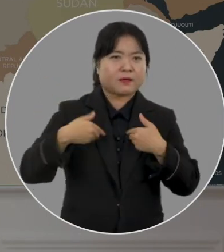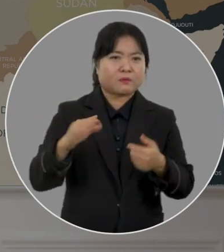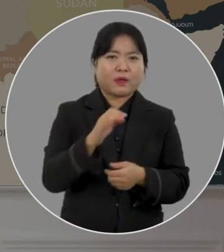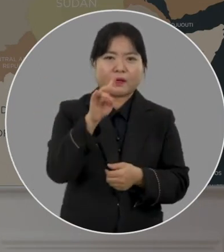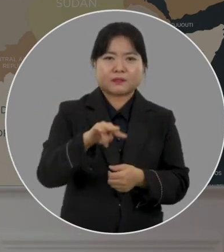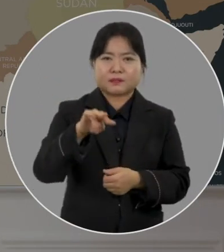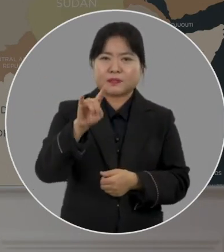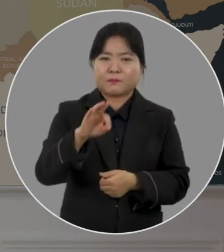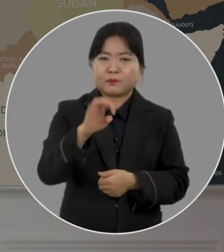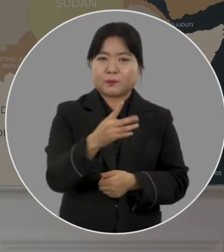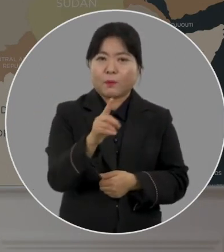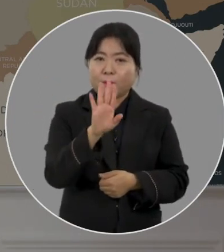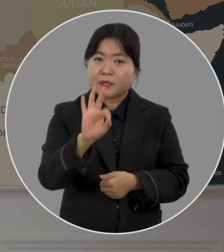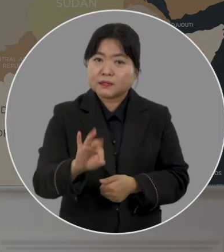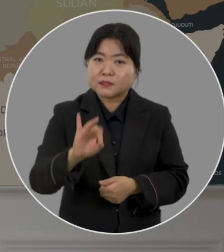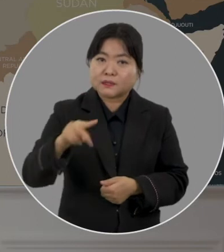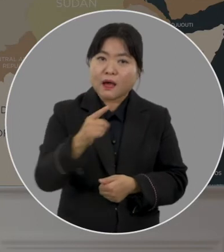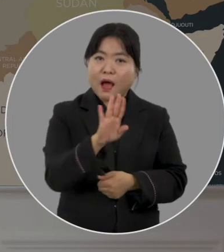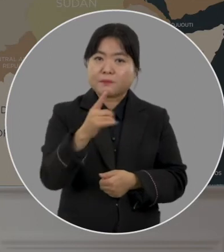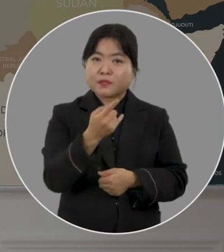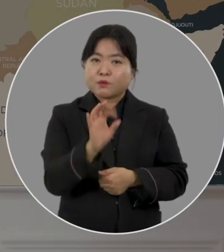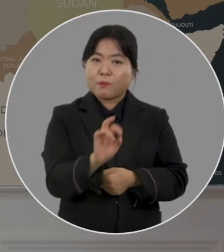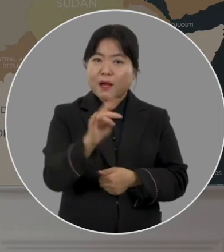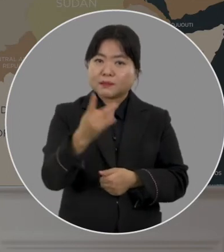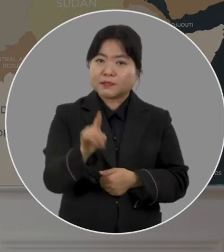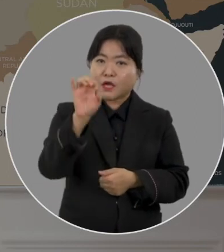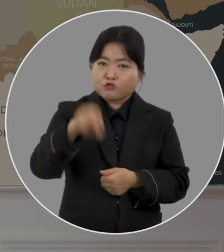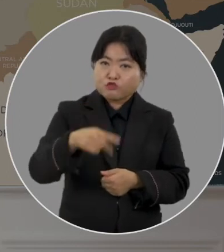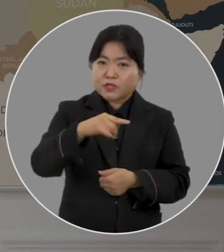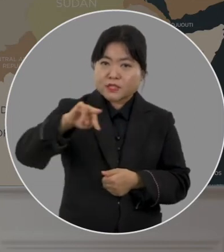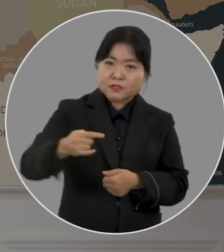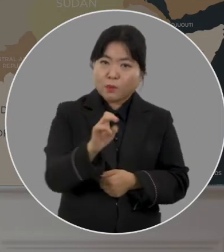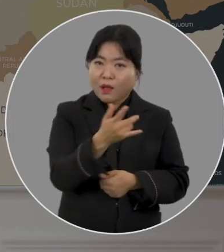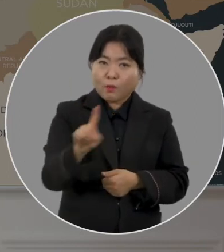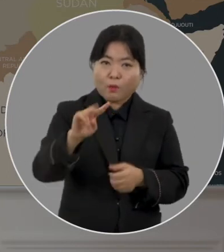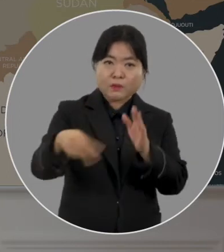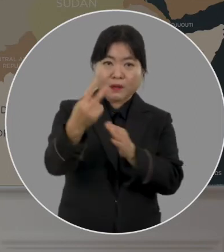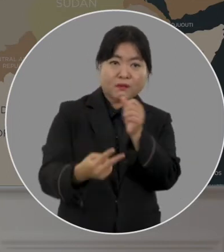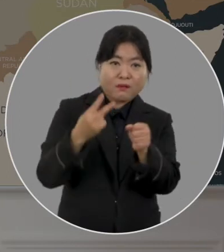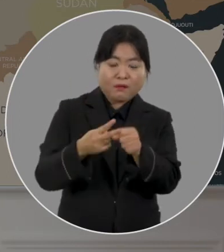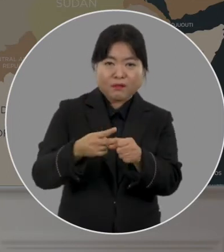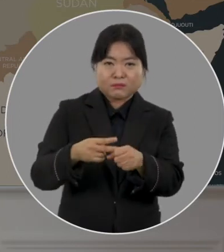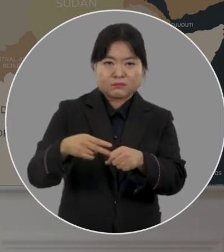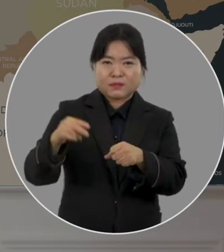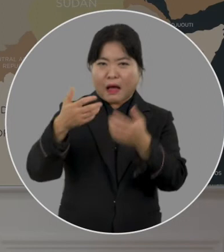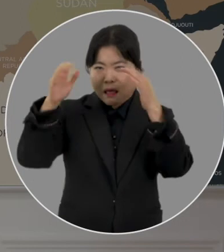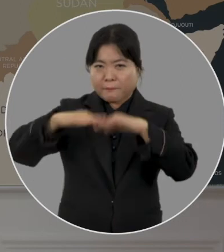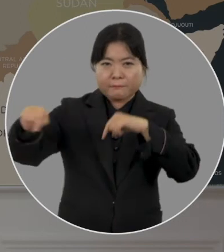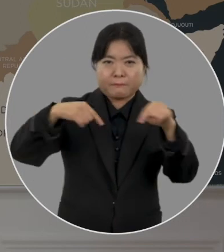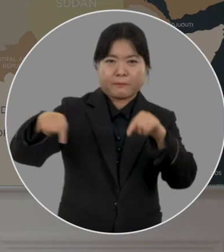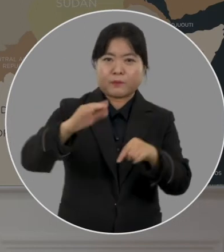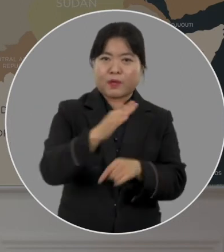엑상프라빈스, 아비뇽, 마르세유, 니스, 모나코 200년 가까이 아랍의 지배를 받습니다. 이탈리아 남부,